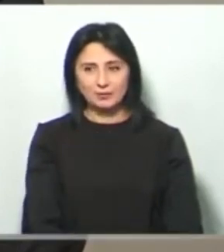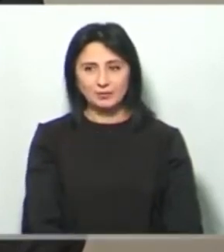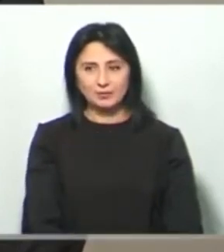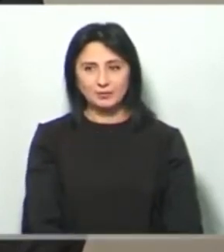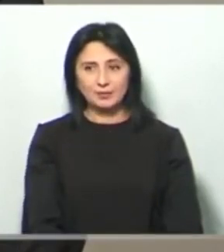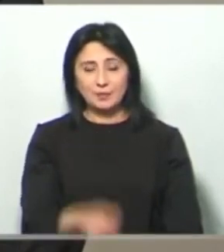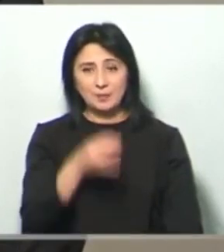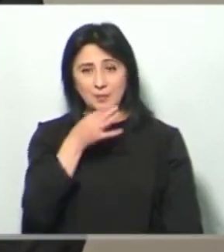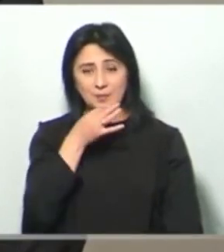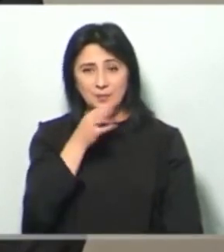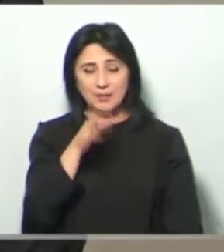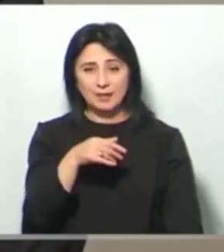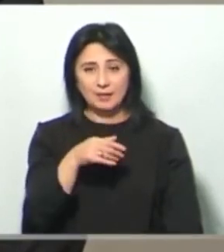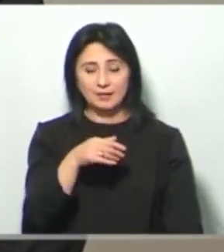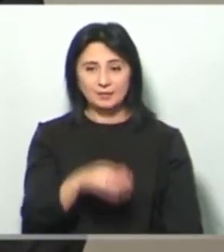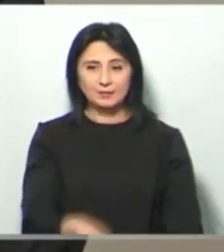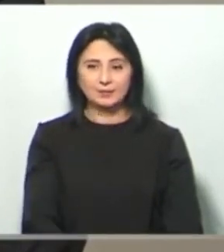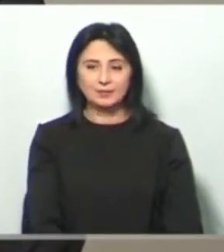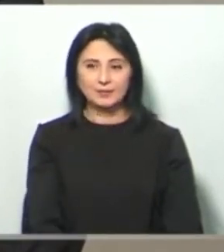მაგრამ მე